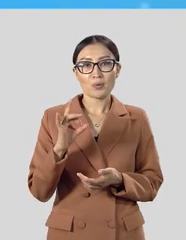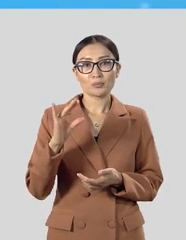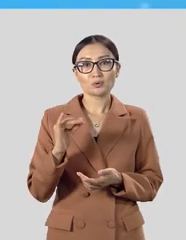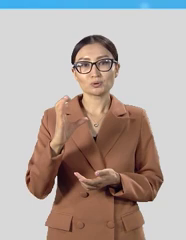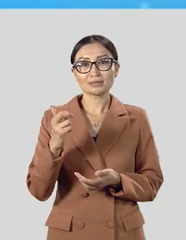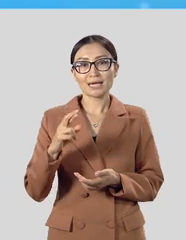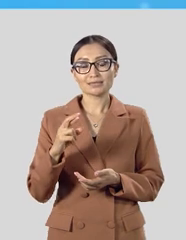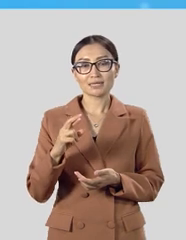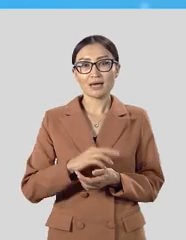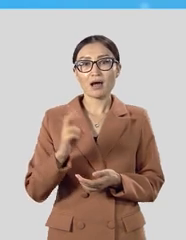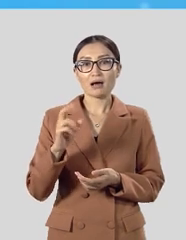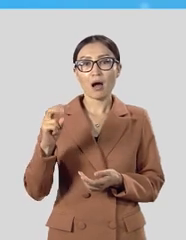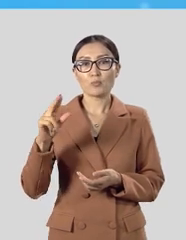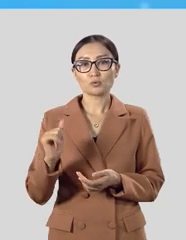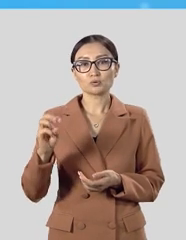Брюссельская капуста.